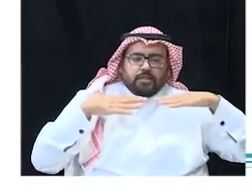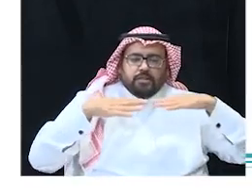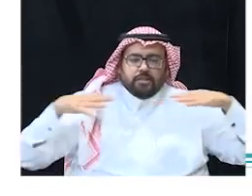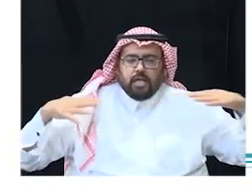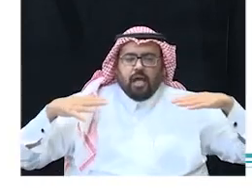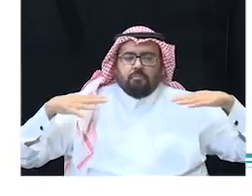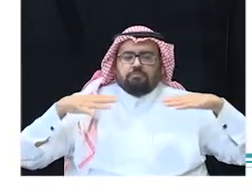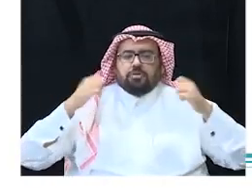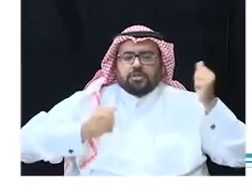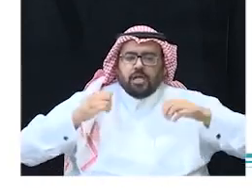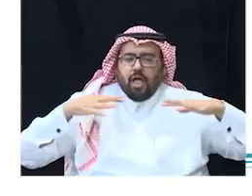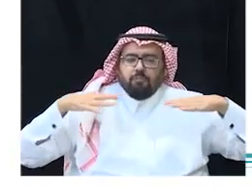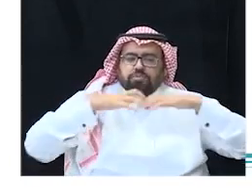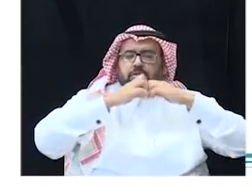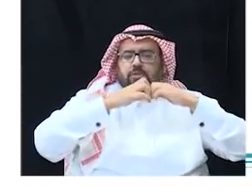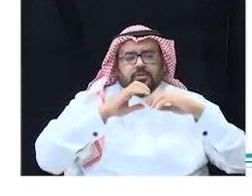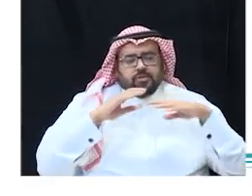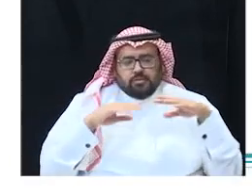تتنافر،